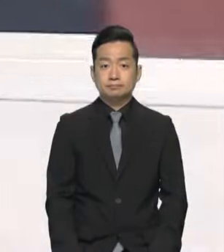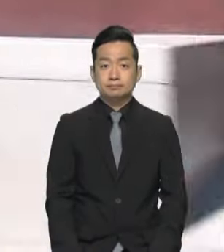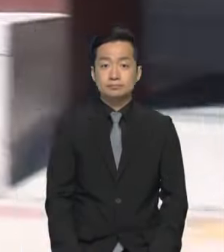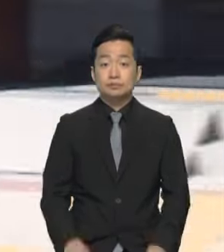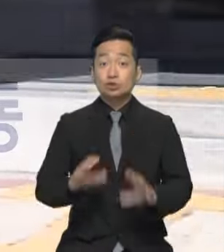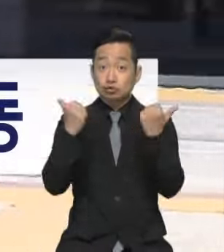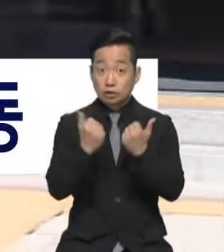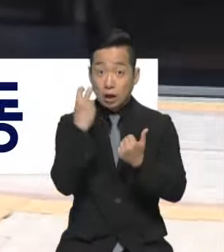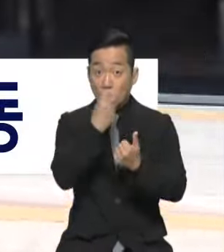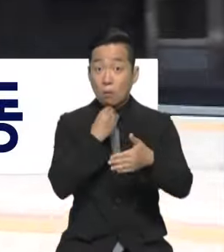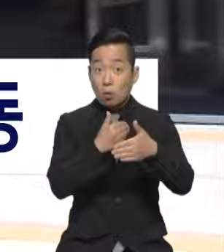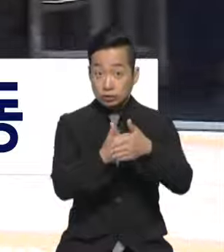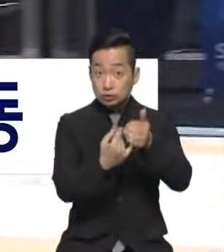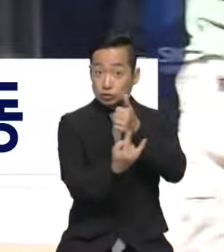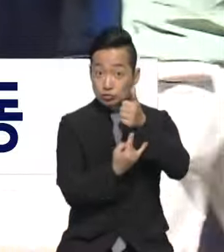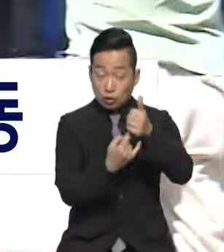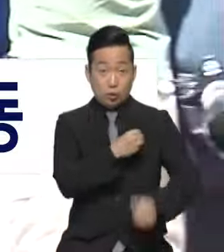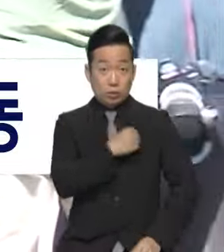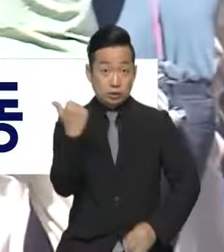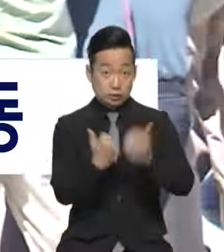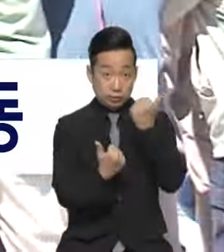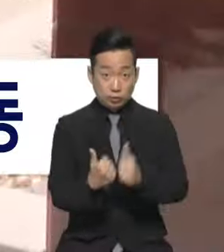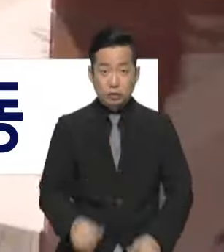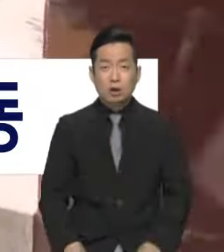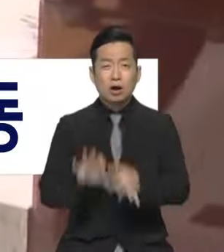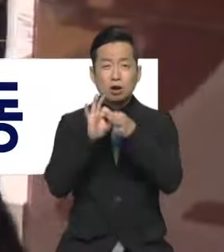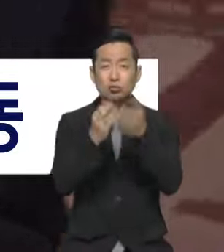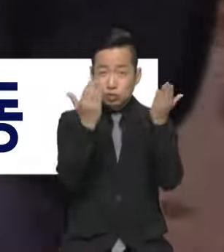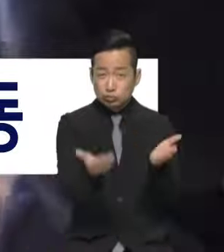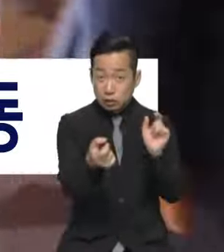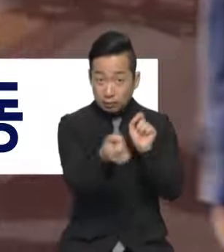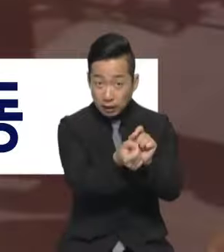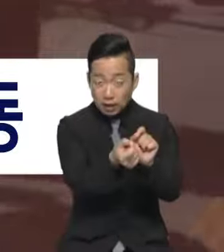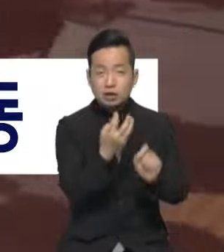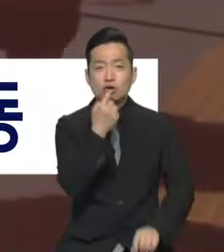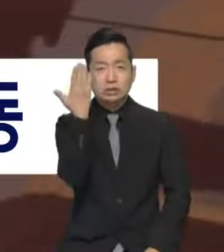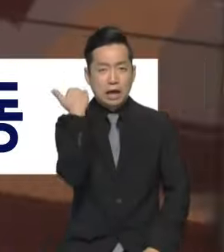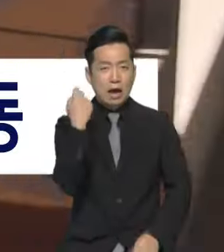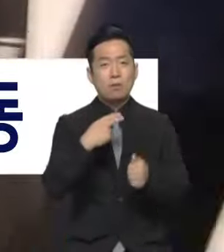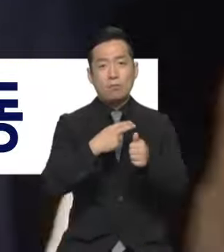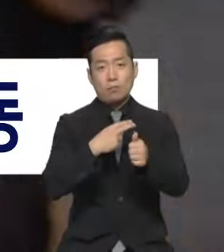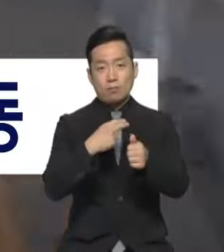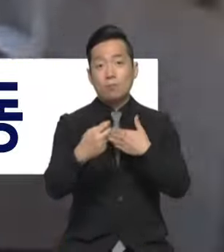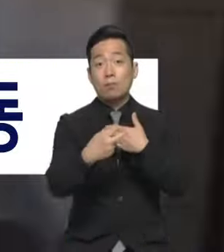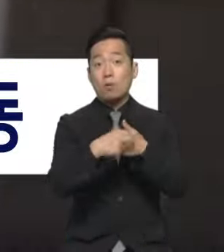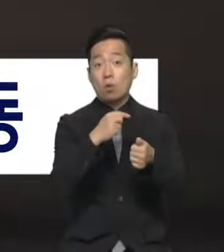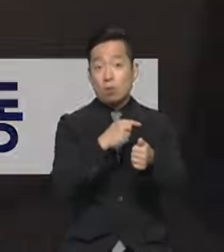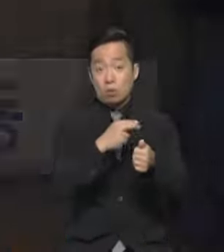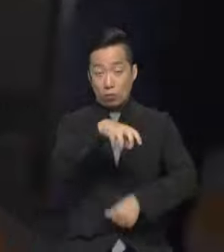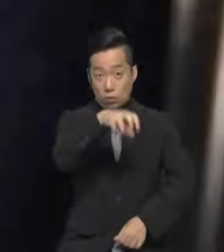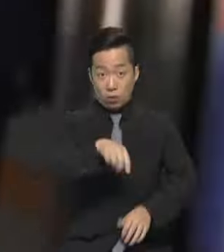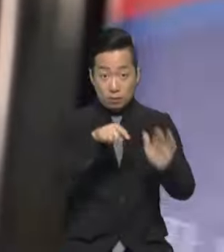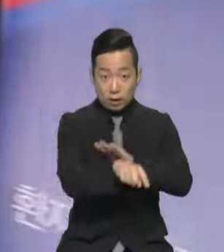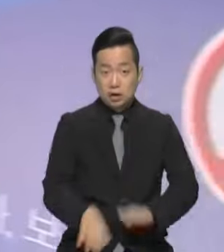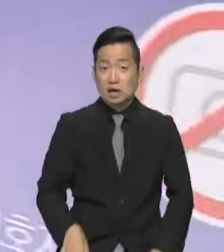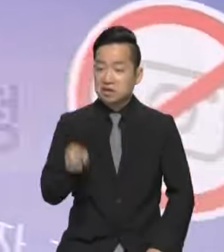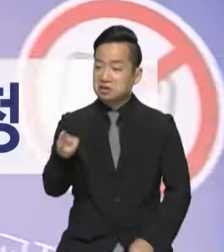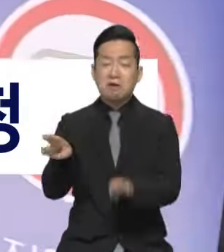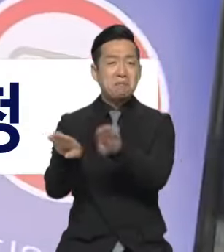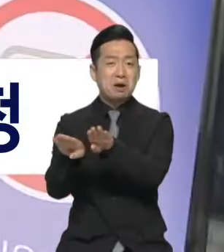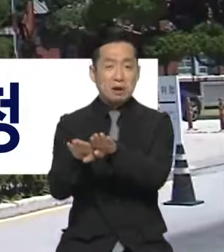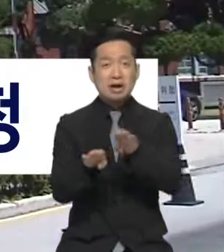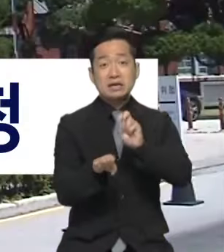국회 보건복지위 소속 의원들이 무기한 휴진을 하루 앞둔 서울대병원을 찾았습니다. 여당 의원들의 불참으로 야당 의원들만 참석한